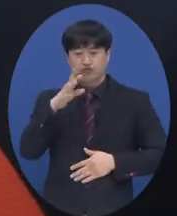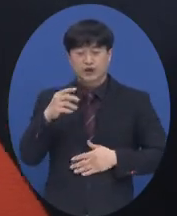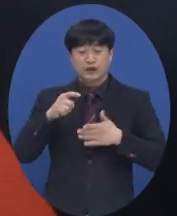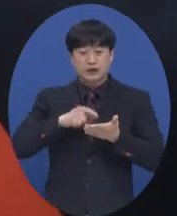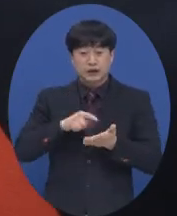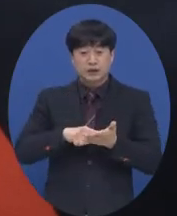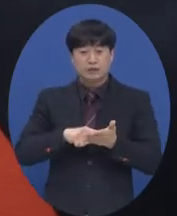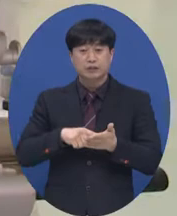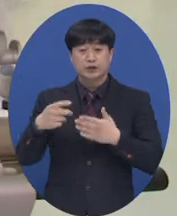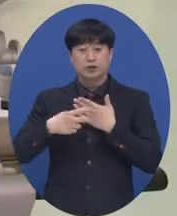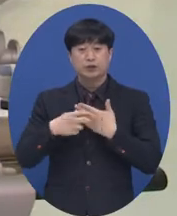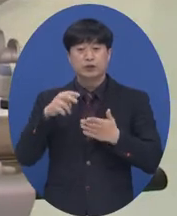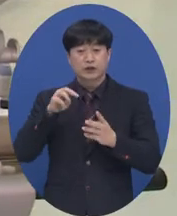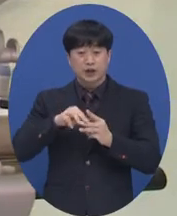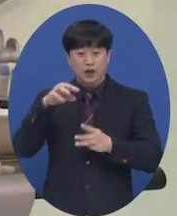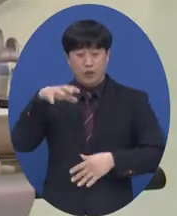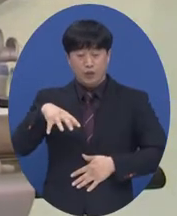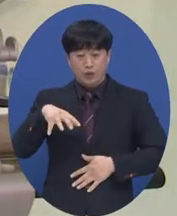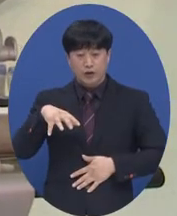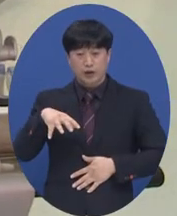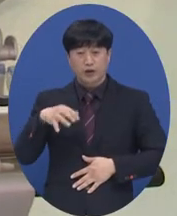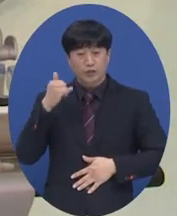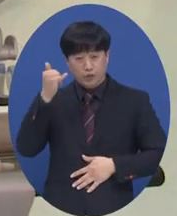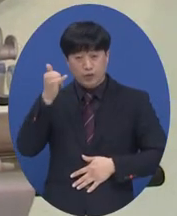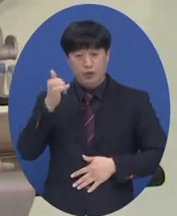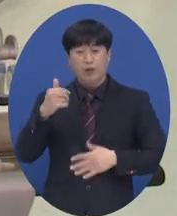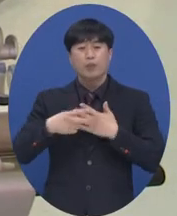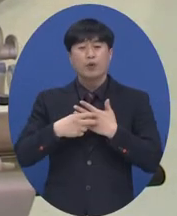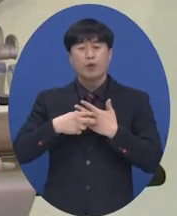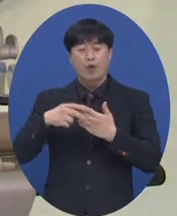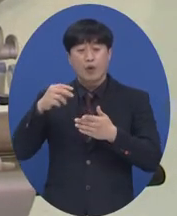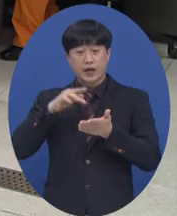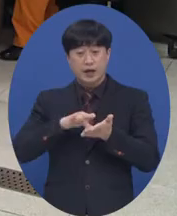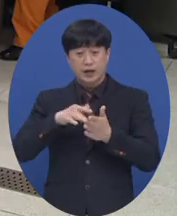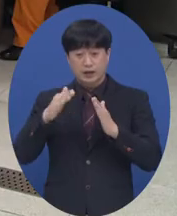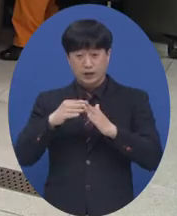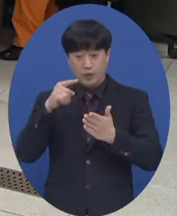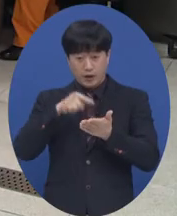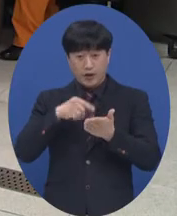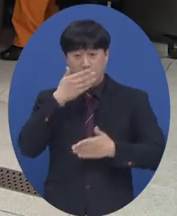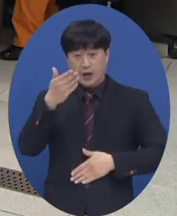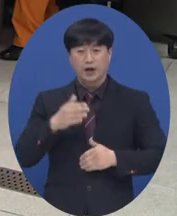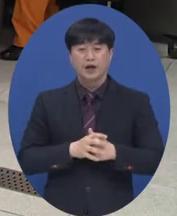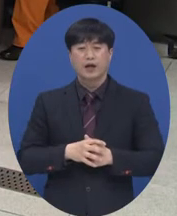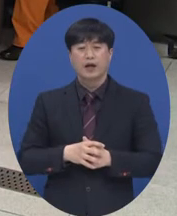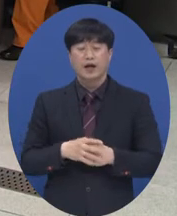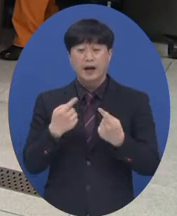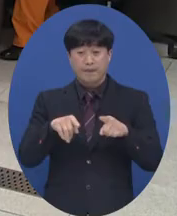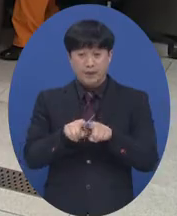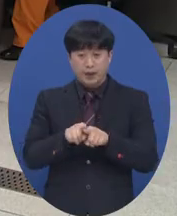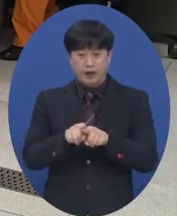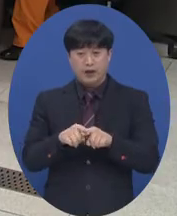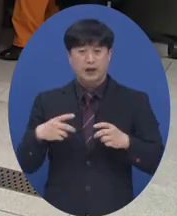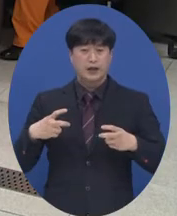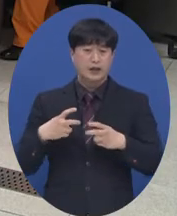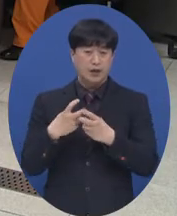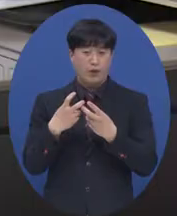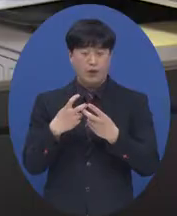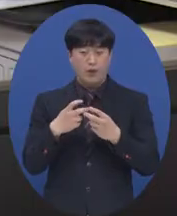응급의료센터 홈페이지 등에서 당번 병원과 약국을 확인할 수 있습니다 이와 함께 재난 대응 태세 도